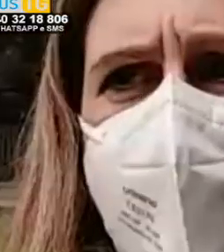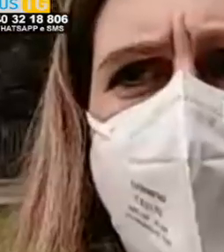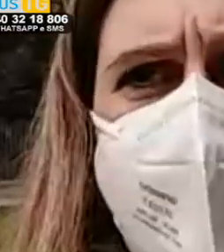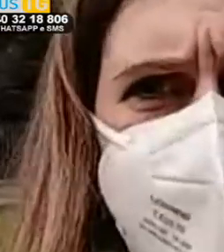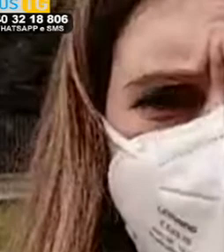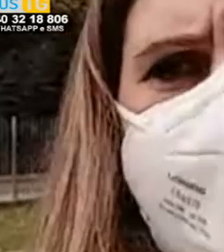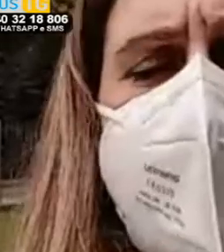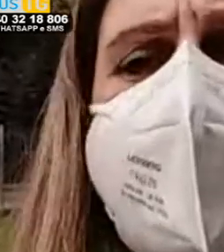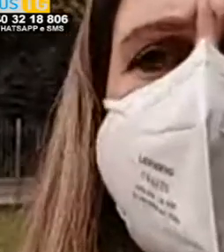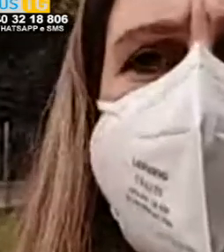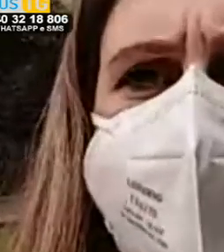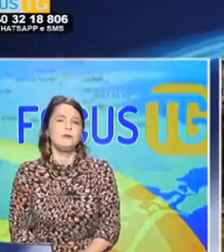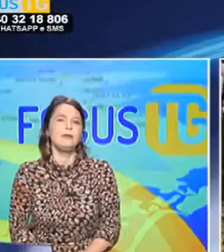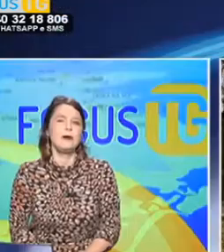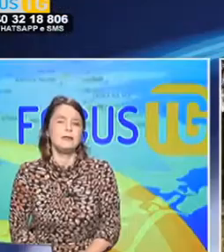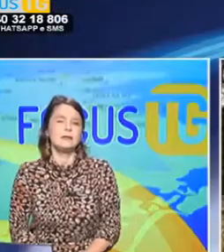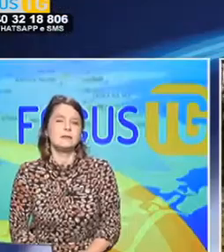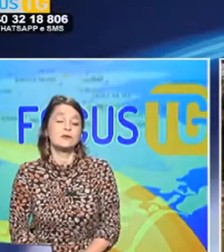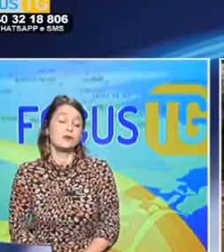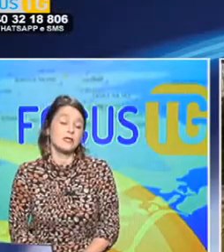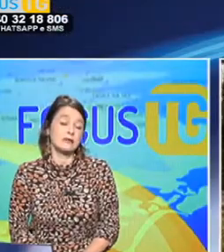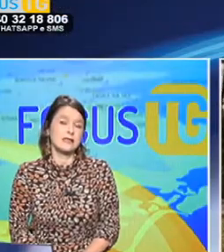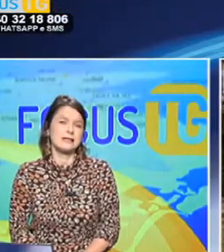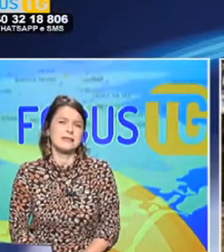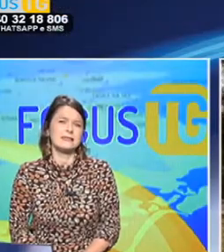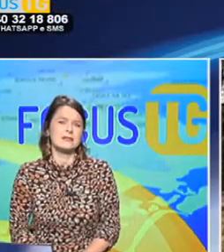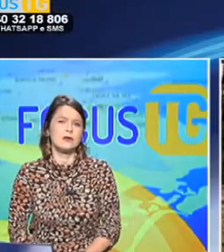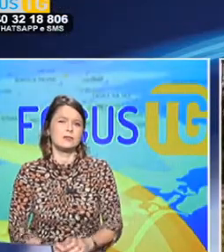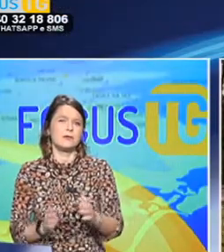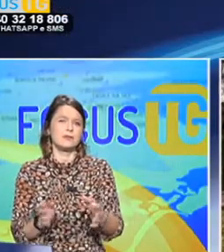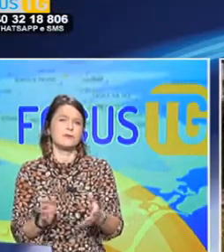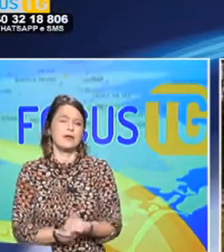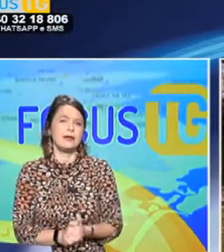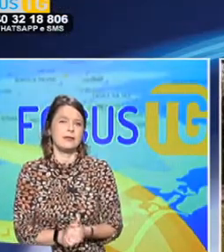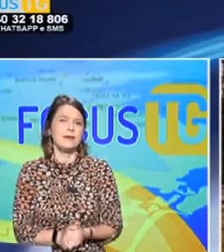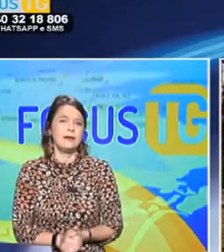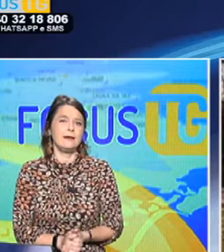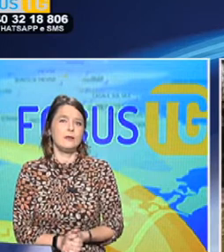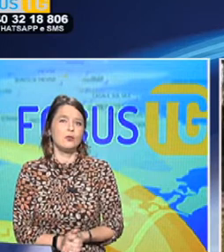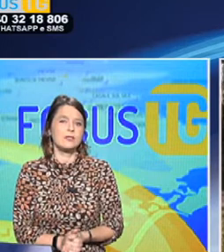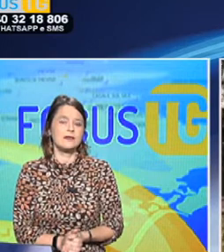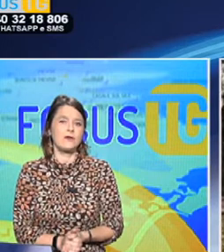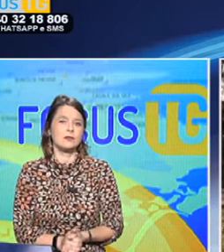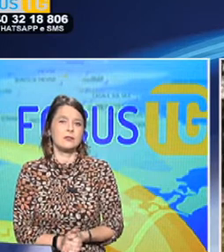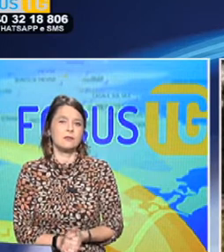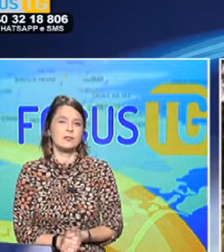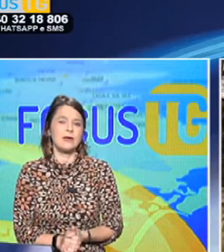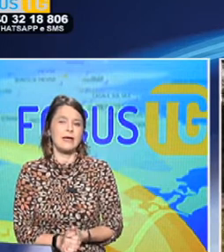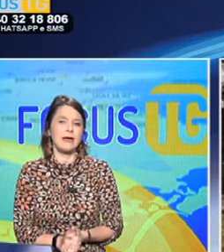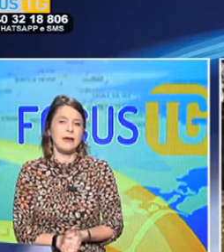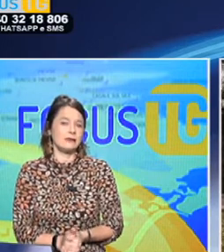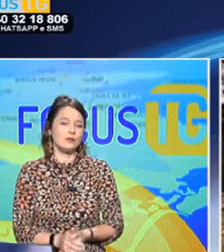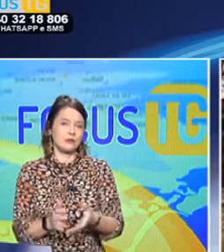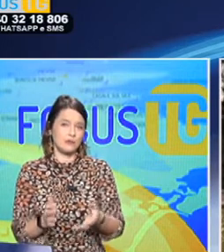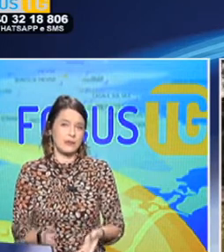può ricevere. Ecco, per quanto riguarda il discorso legato alla carenza di dosi, immagino, so che anche l'ULS vostra, l'ULS